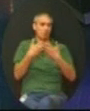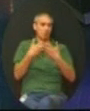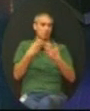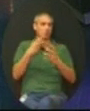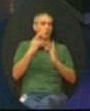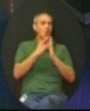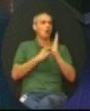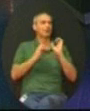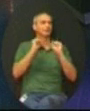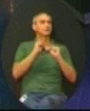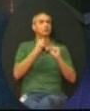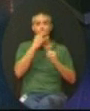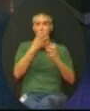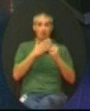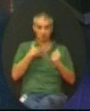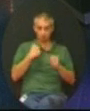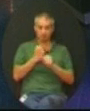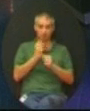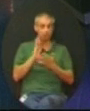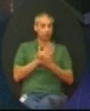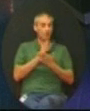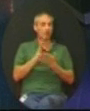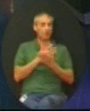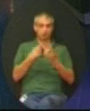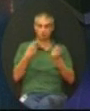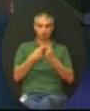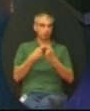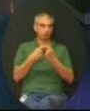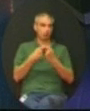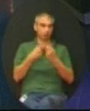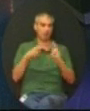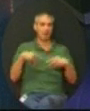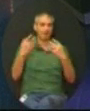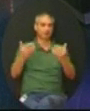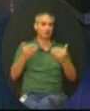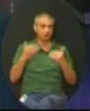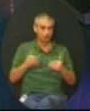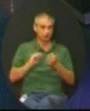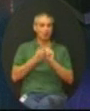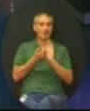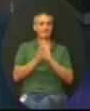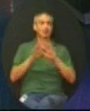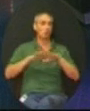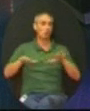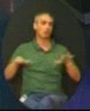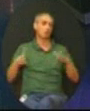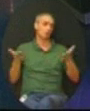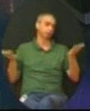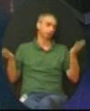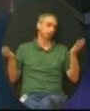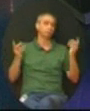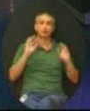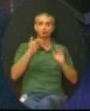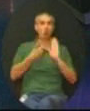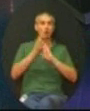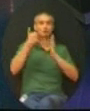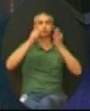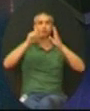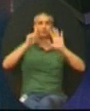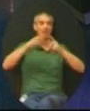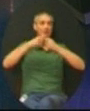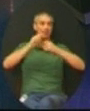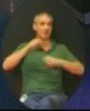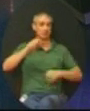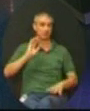יסוד משאל עם, שאומר אתה רוצה לעשות החלטות בעניין החזרת שטחים או ויתור על ריבונות, אתה יכול להעביר את זה ברוב של 61